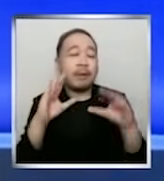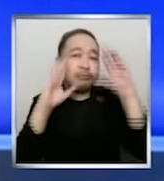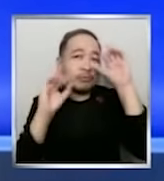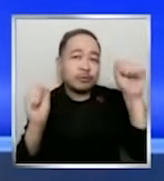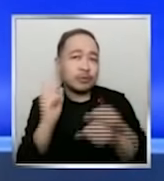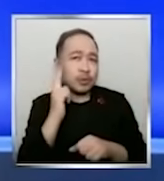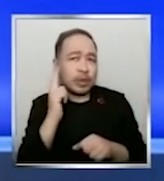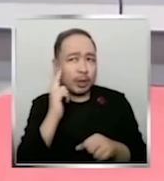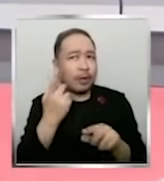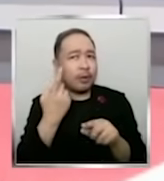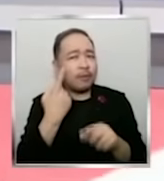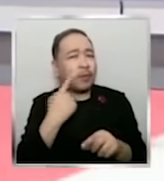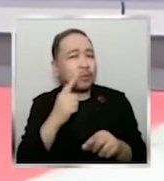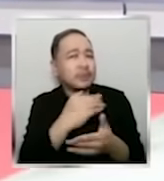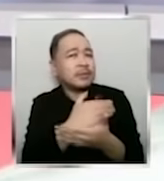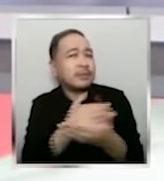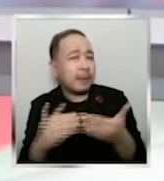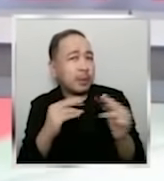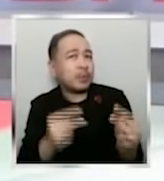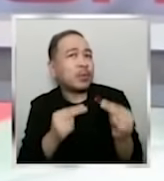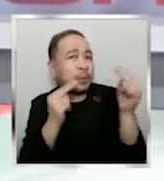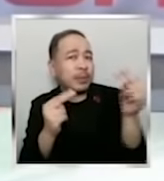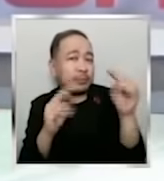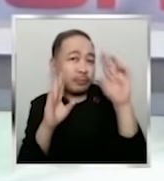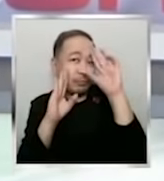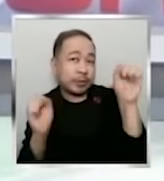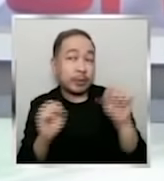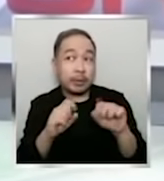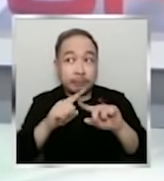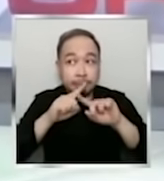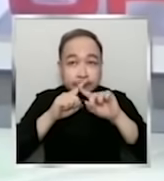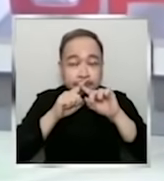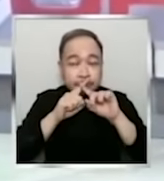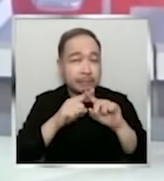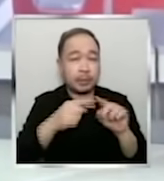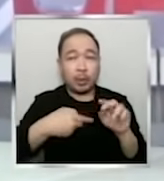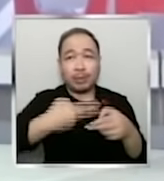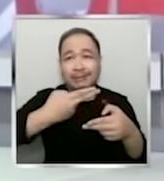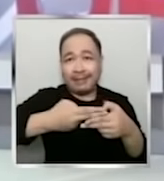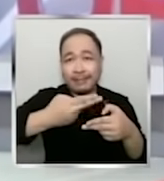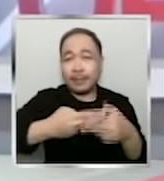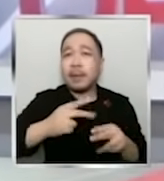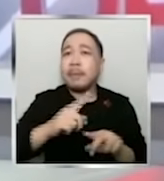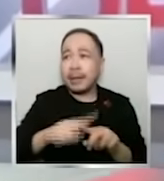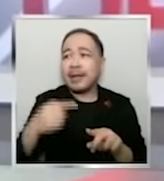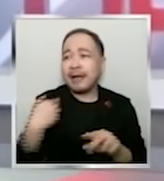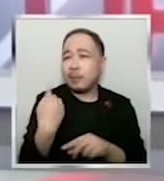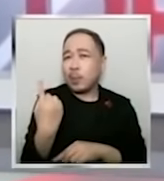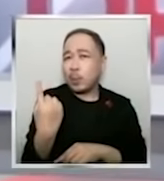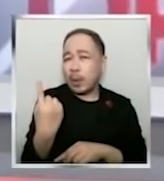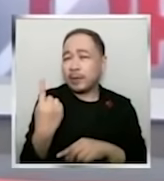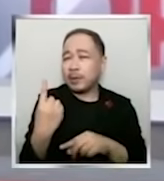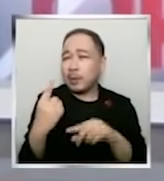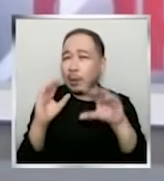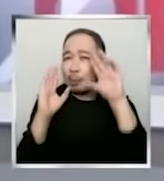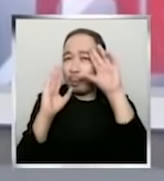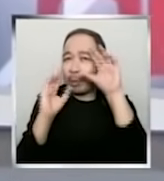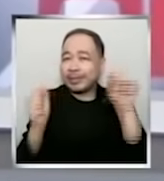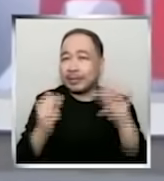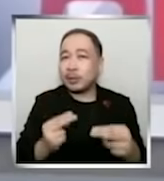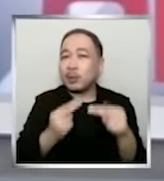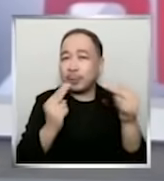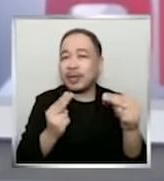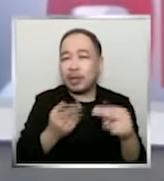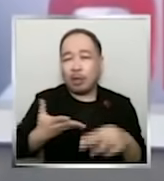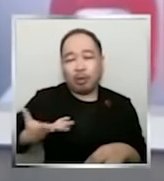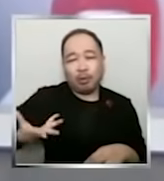sa pagkapangulo. Wala po siyang pinangalanan pero anya may presidential aspirant daw na corrupt, may tinawag din siyang kulang